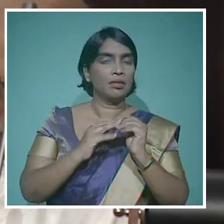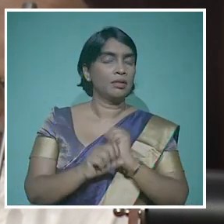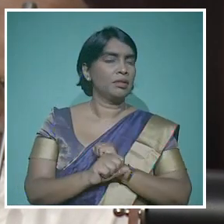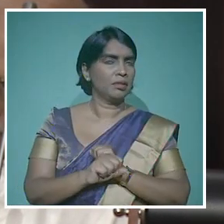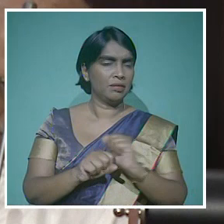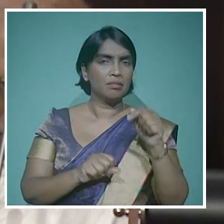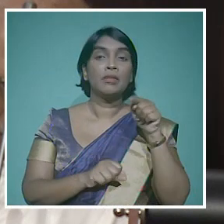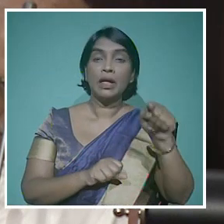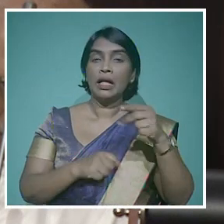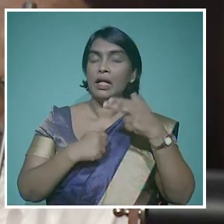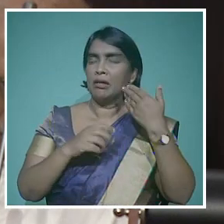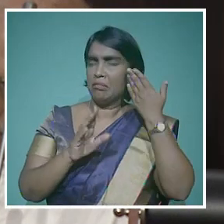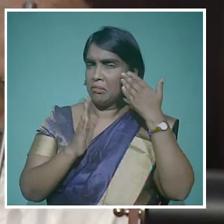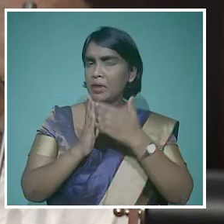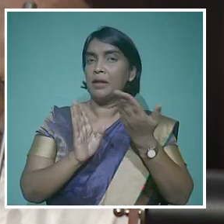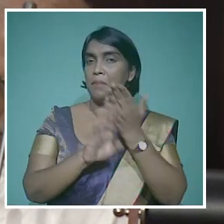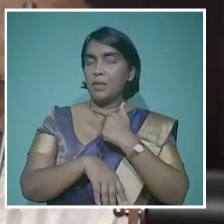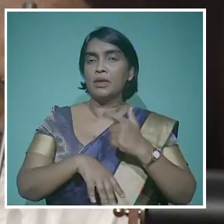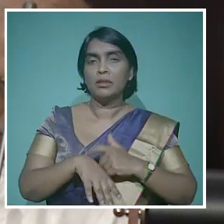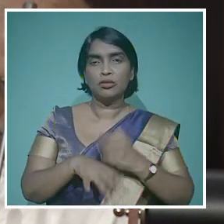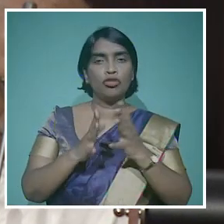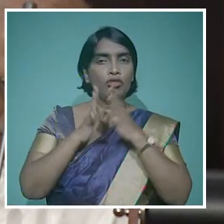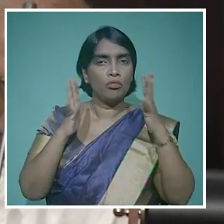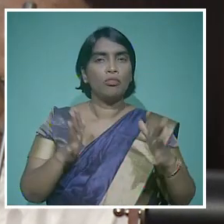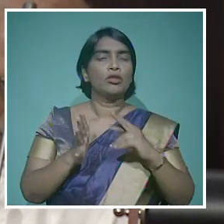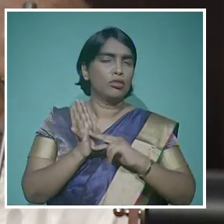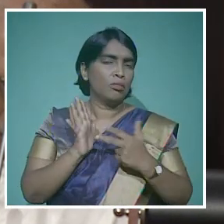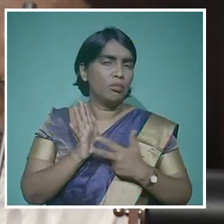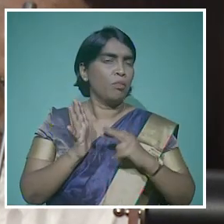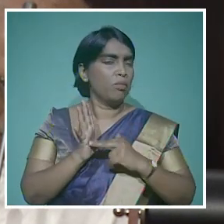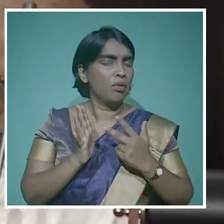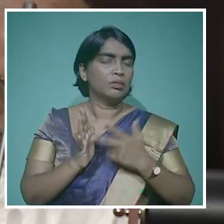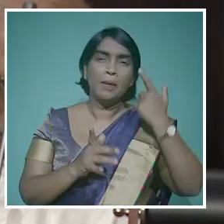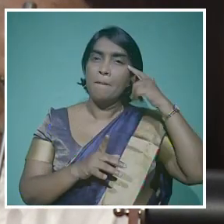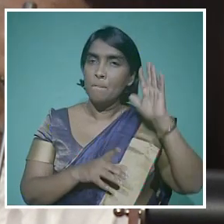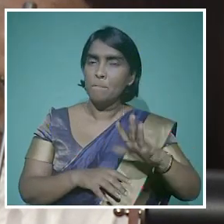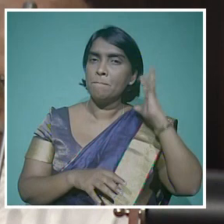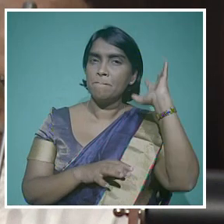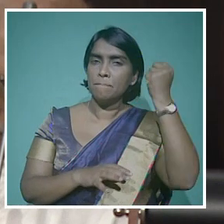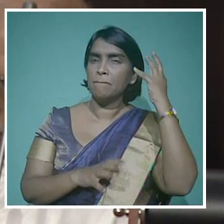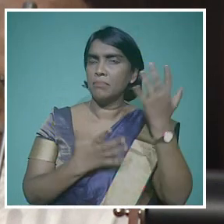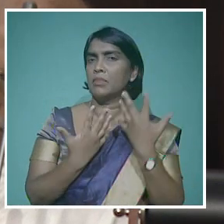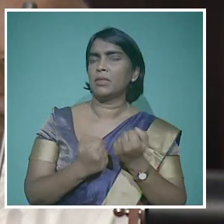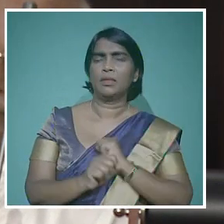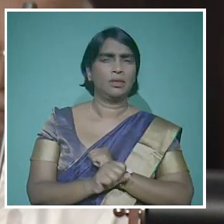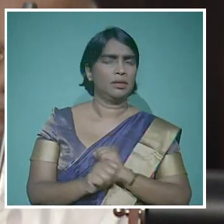බව හේතුවෙන් පසුගිය කාලය තුළ බොහෝ ව්‍යාප්ති වැඩසටහන් වලින් අපේක්ෂිත ප්‍රතිඵල අත්කර ගත නොමැත. ඒ